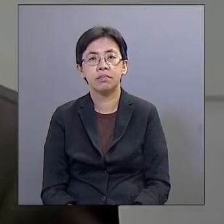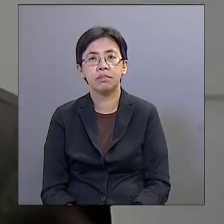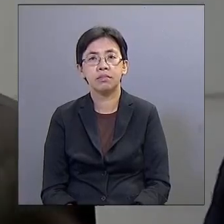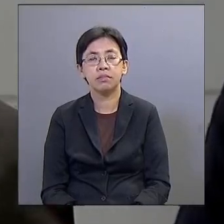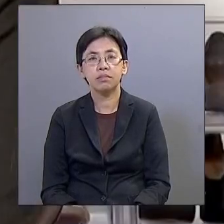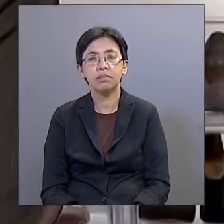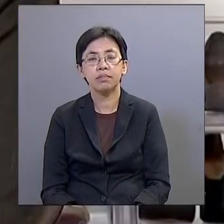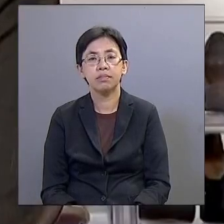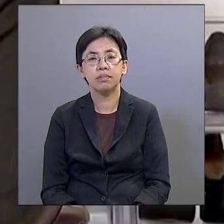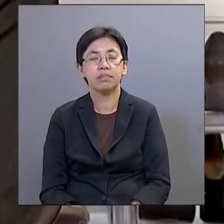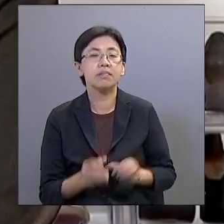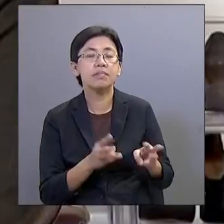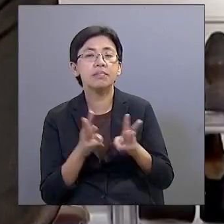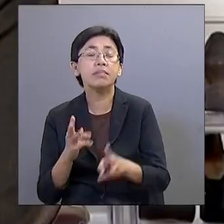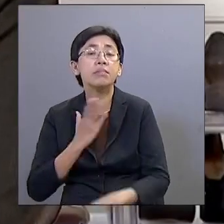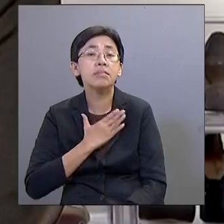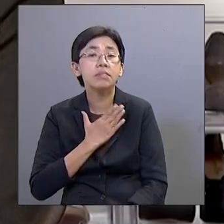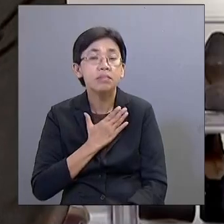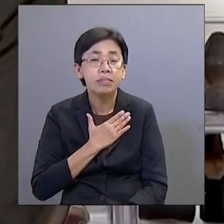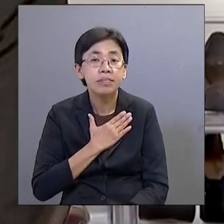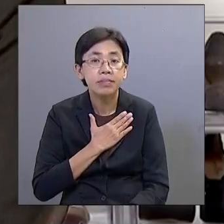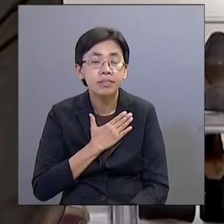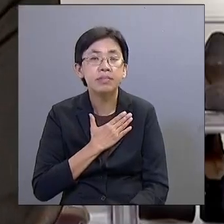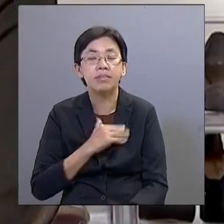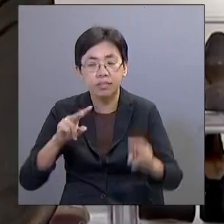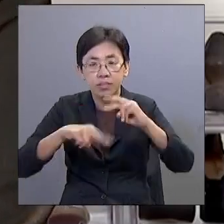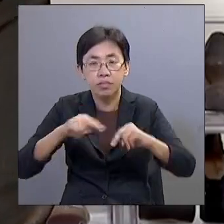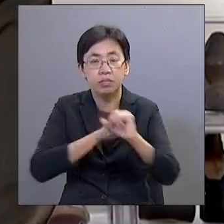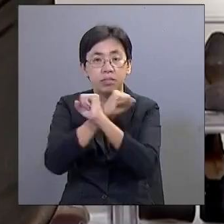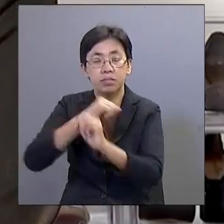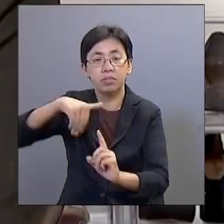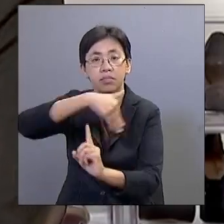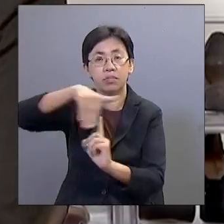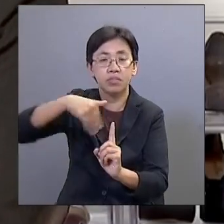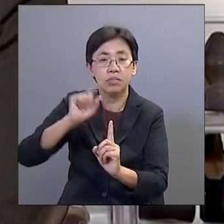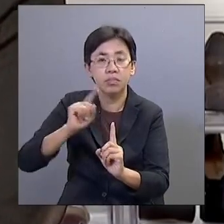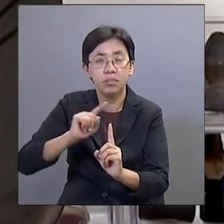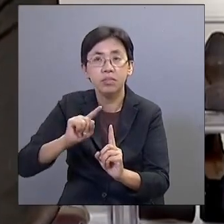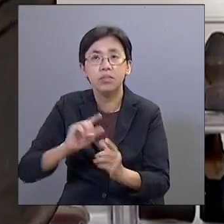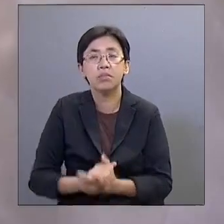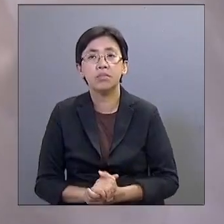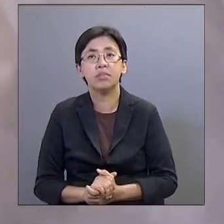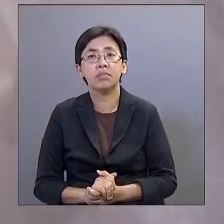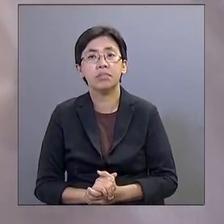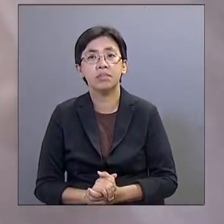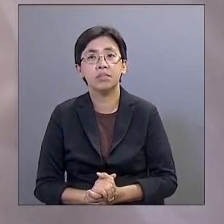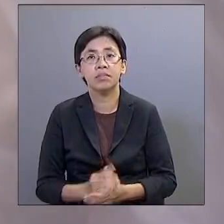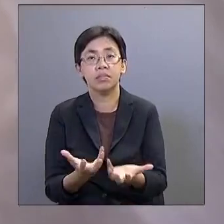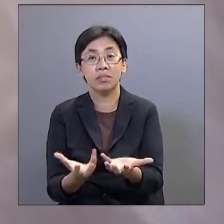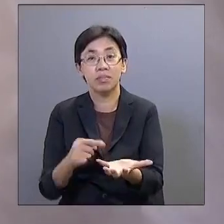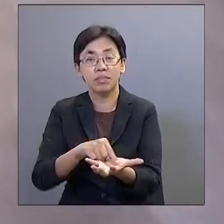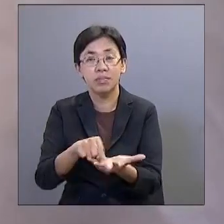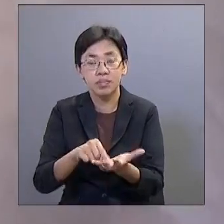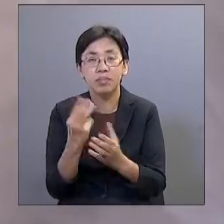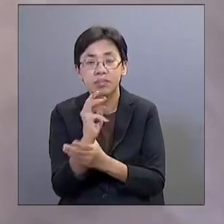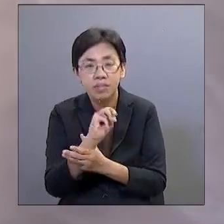หนึ่งที่พี่เลือกมาใช้ในการรักษาสิ่งแวดล้อมก็คือพี่เลือกตัวที่เป็นพวกไบโอเบสคือมีเนื้อไม้เนื้อฟ